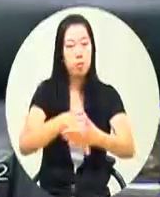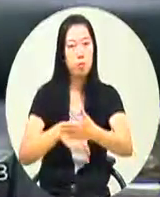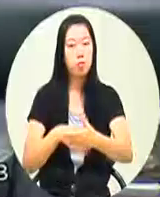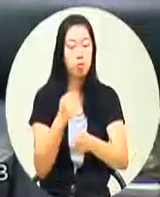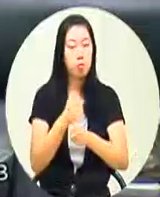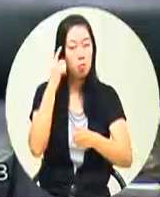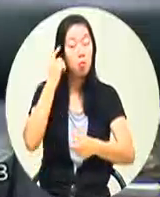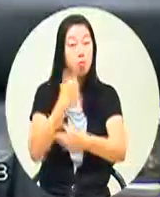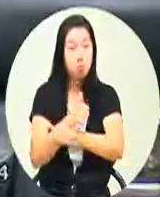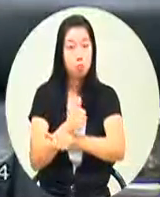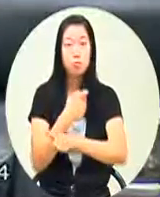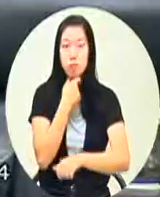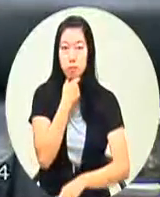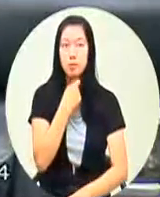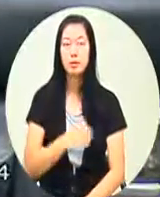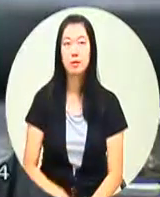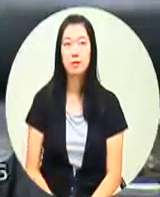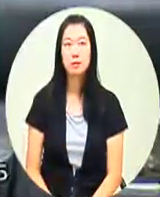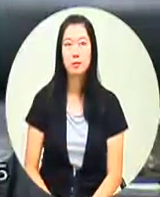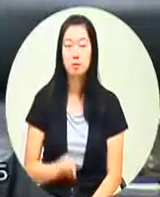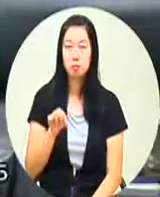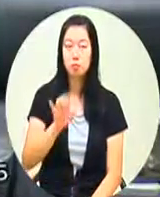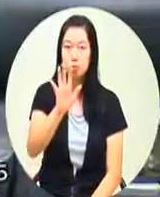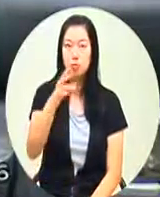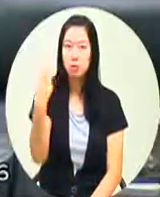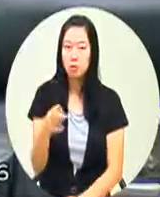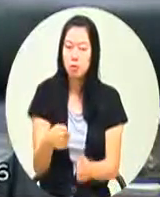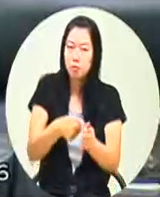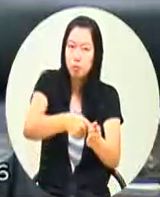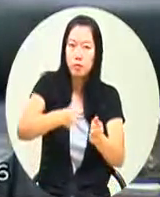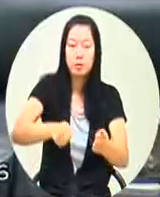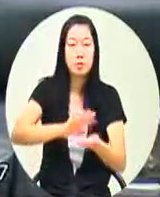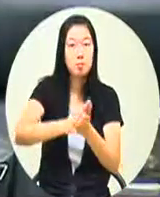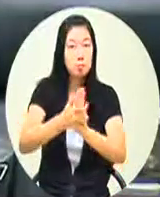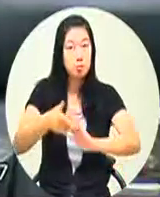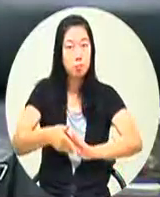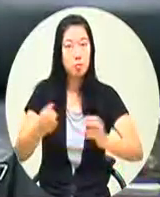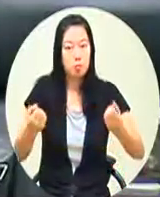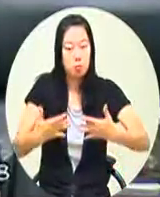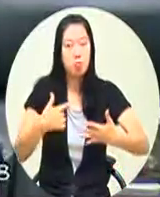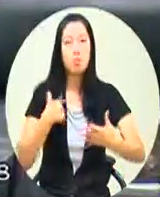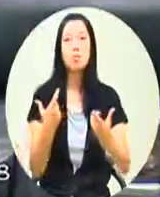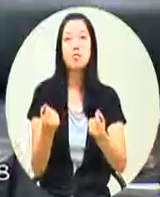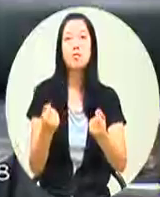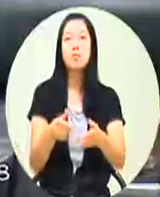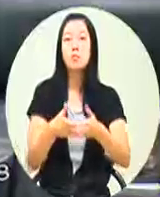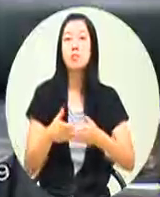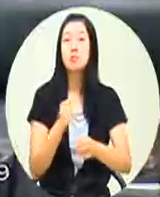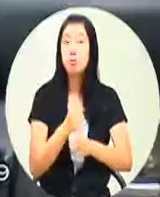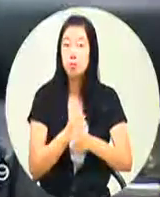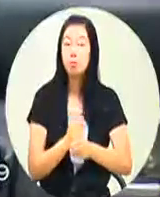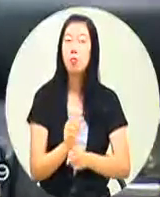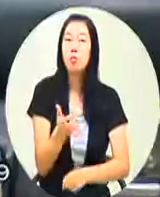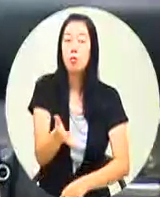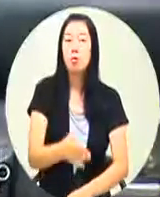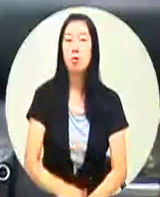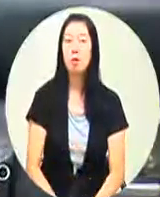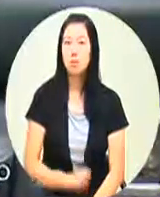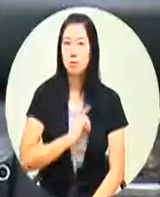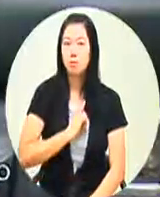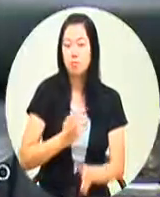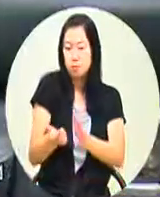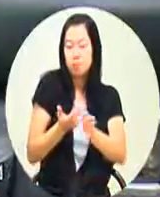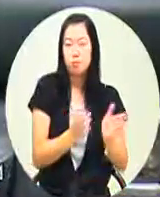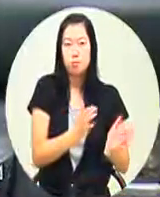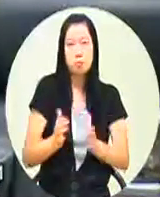是感觉说德胜公你在这里会有追加变更的问题，你还是得要做，毕竟毕其功于一役啦，